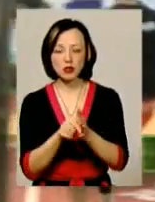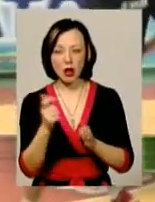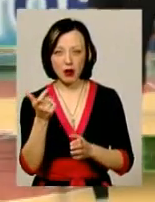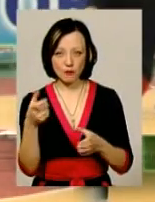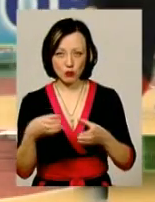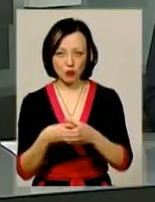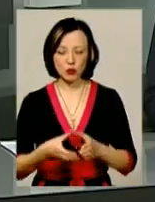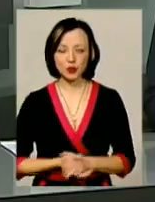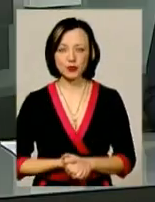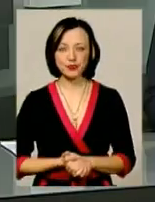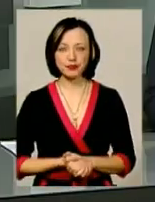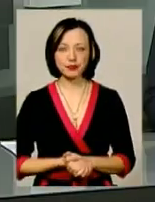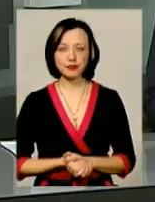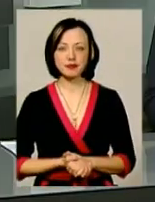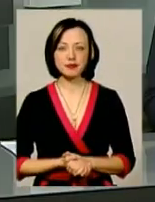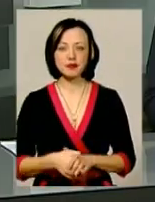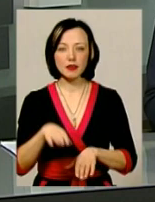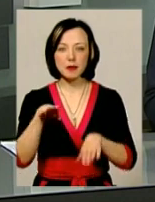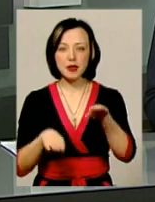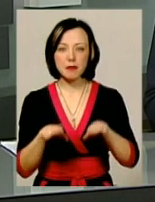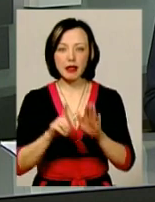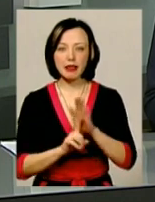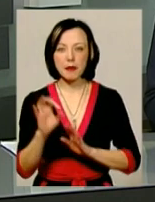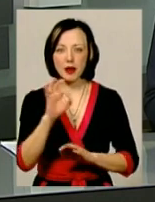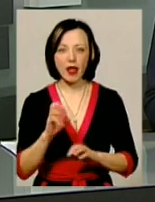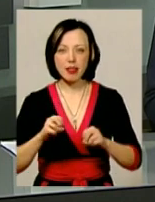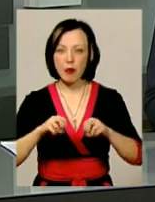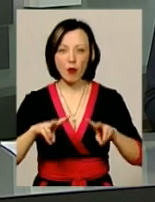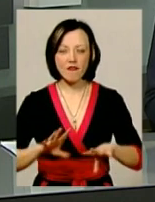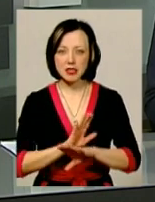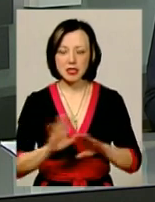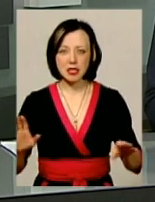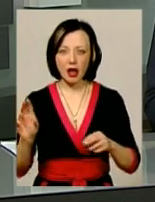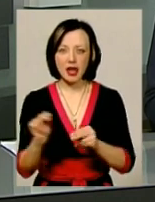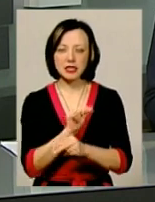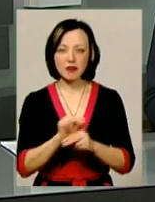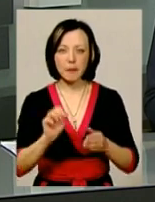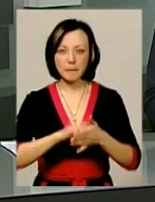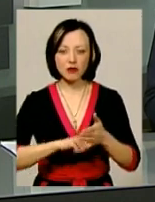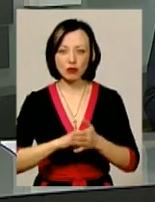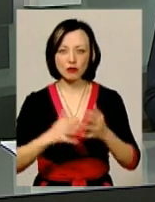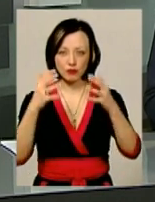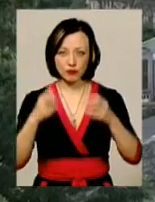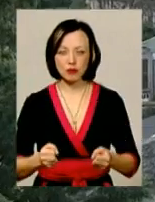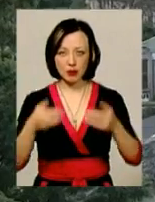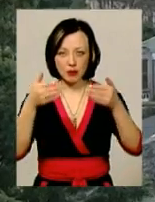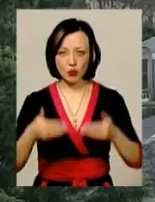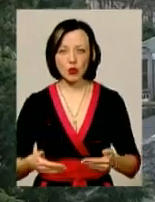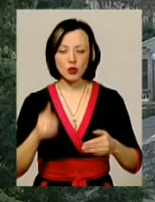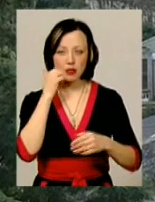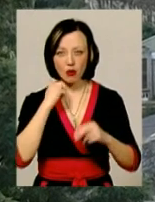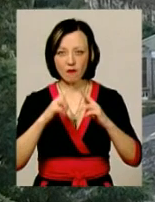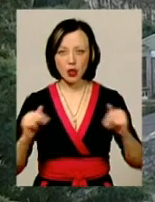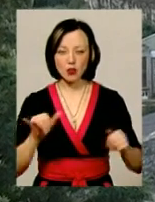«Локомотивом». Перепади температур та непрофесійна реставрація стали причинами обвалу муру старої фортеці у